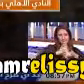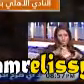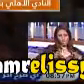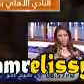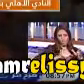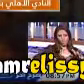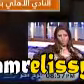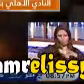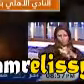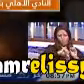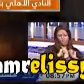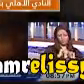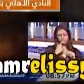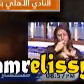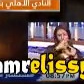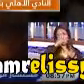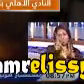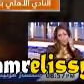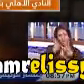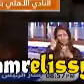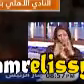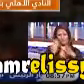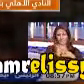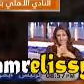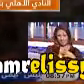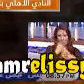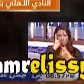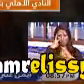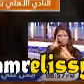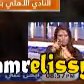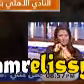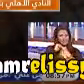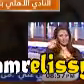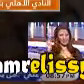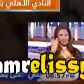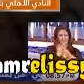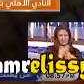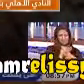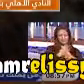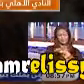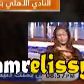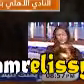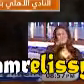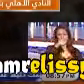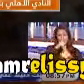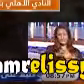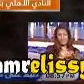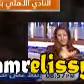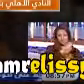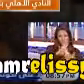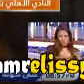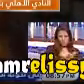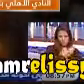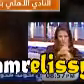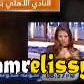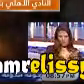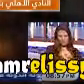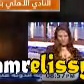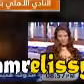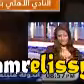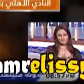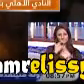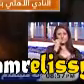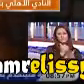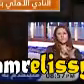ا ثم بعد ذلك ومنذ ساعات كانت النيران مشتعله في مدرسه